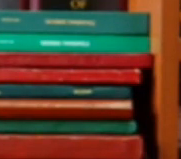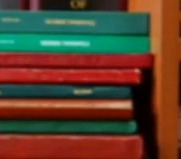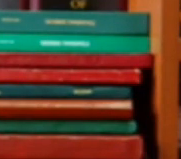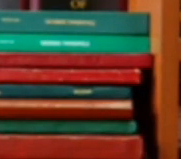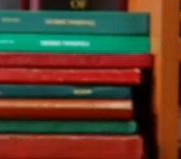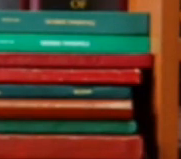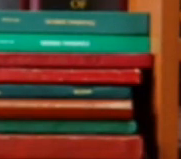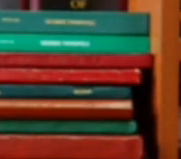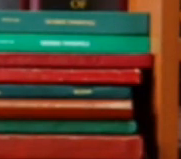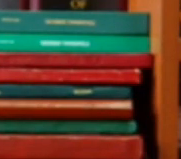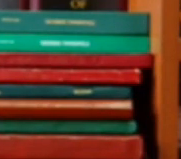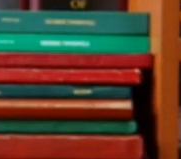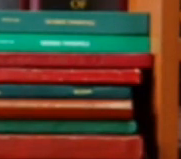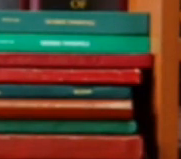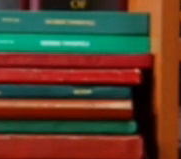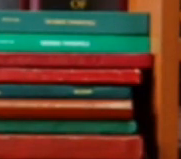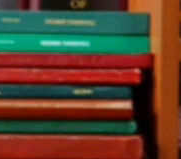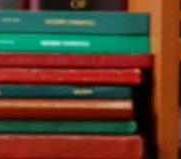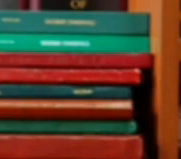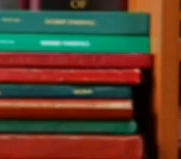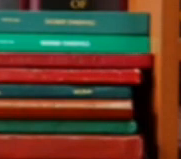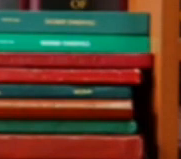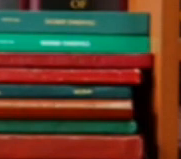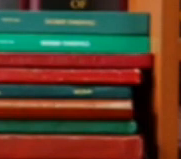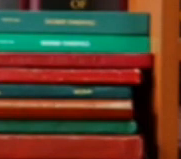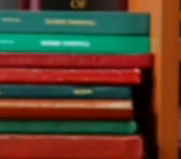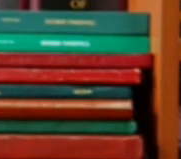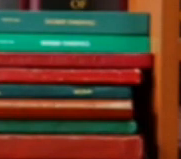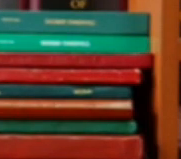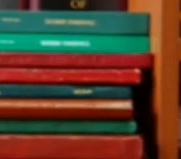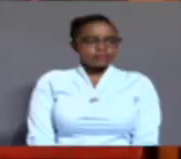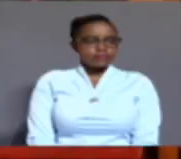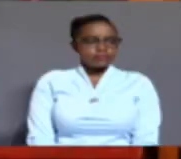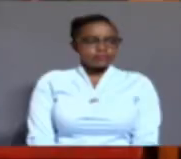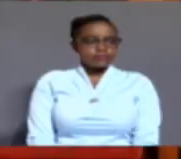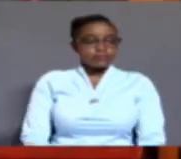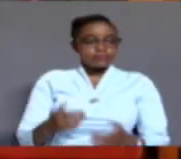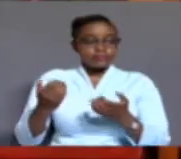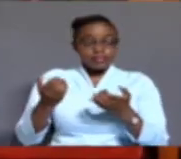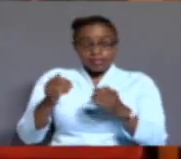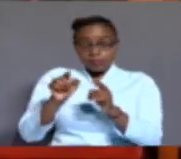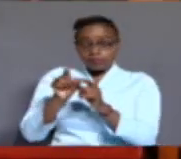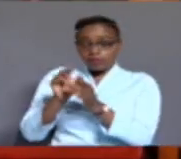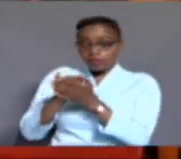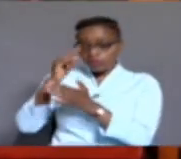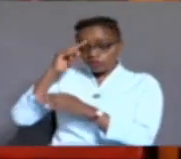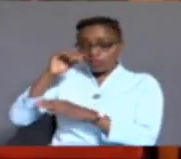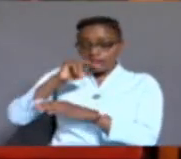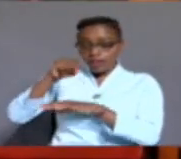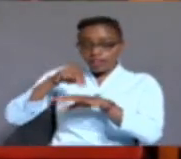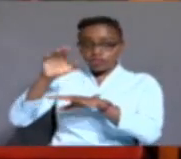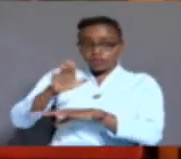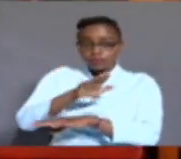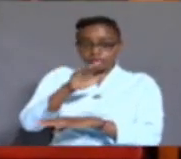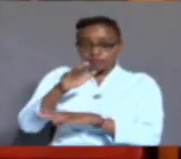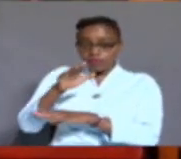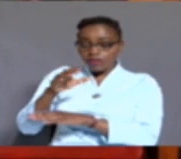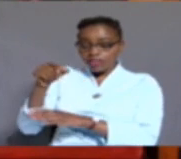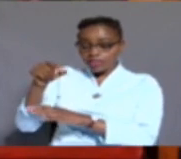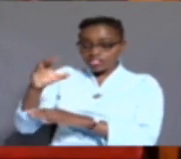in political rallies, and in the restaurant, in the bar of the National Assembly, in the